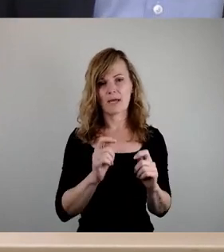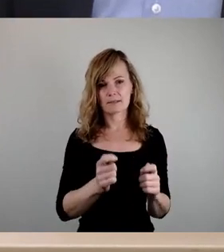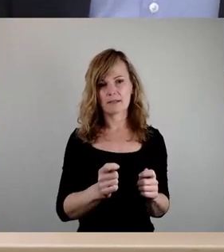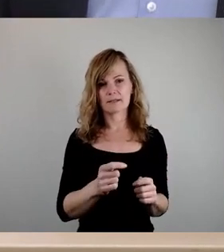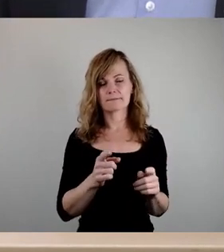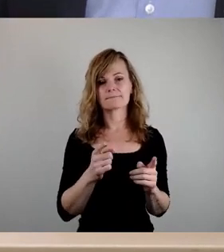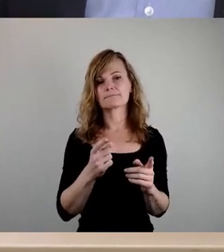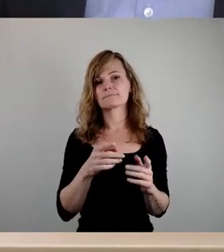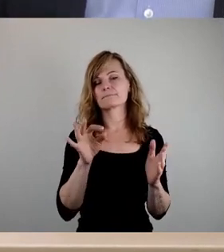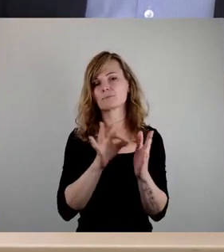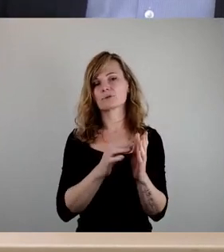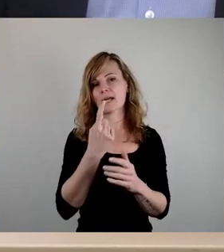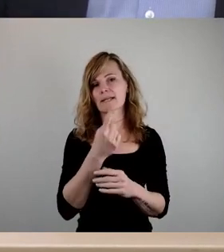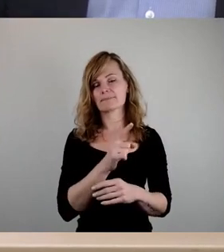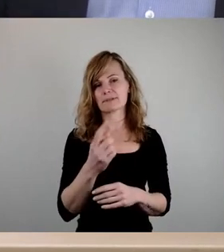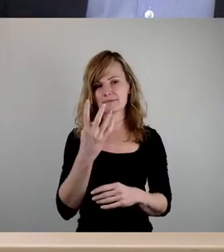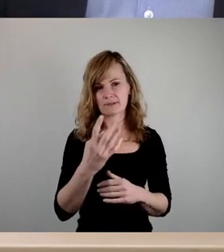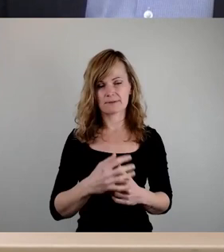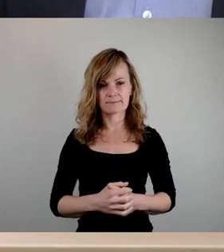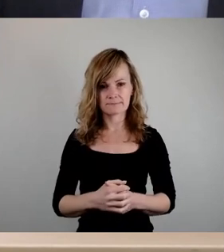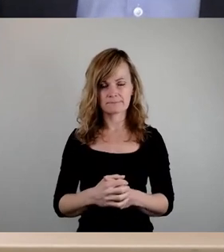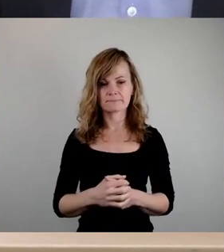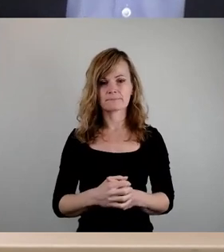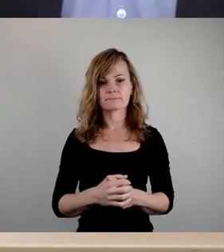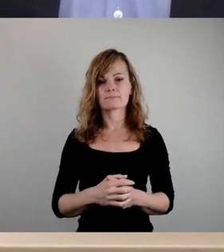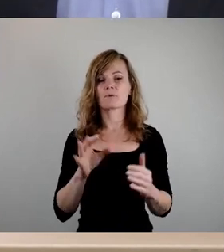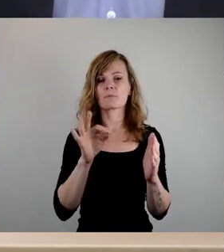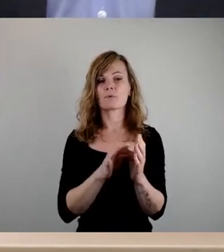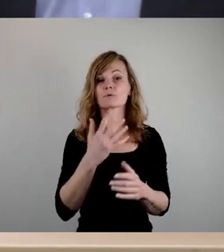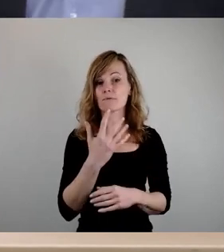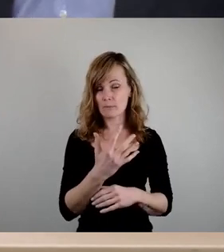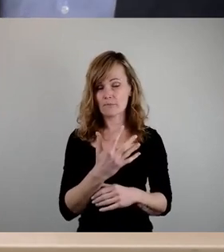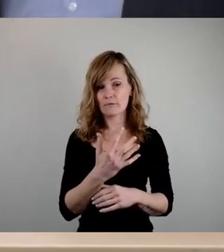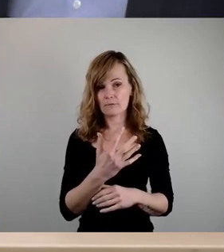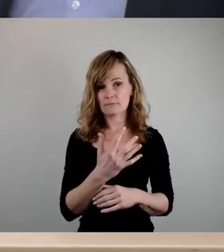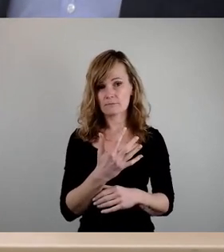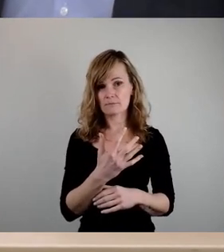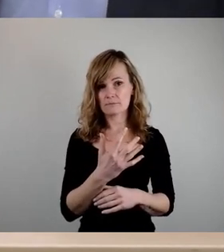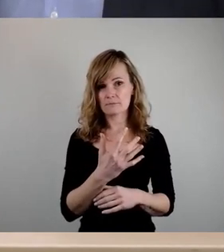gerade Punkte 1 bis 4 und Punkt 5. Wenn